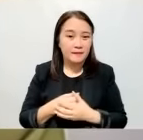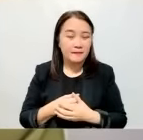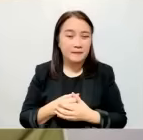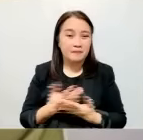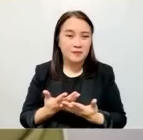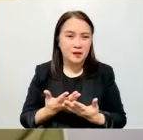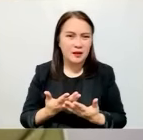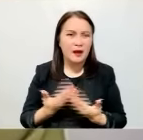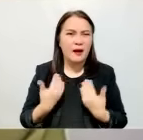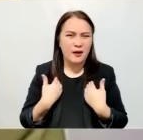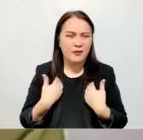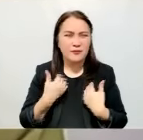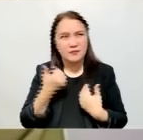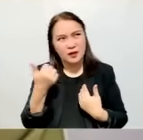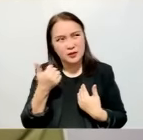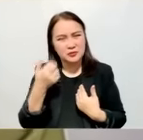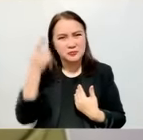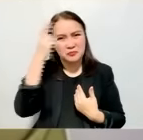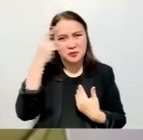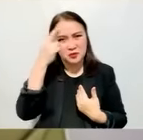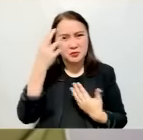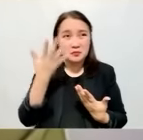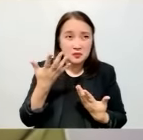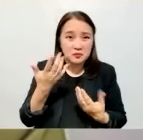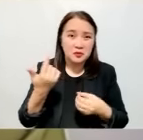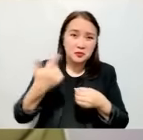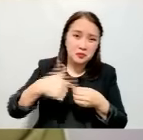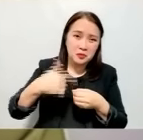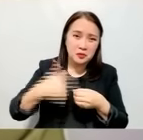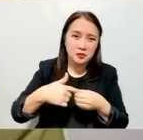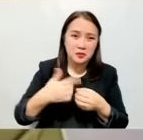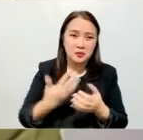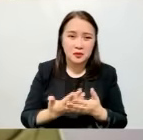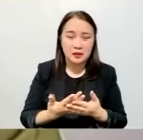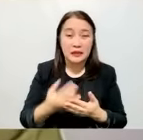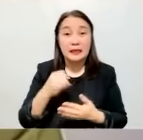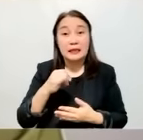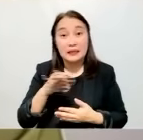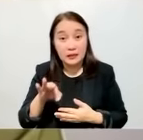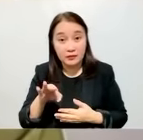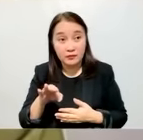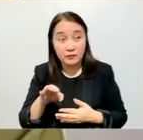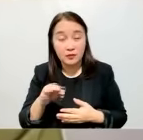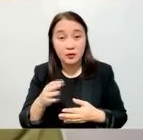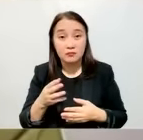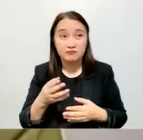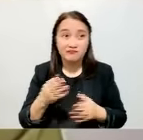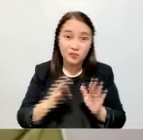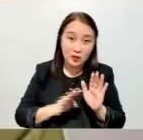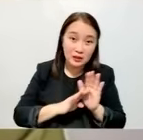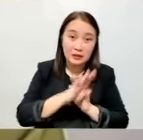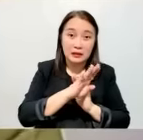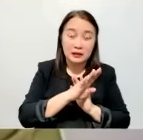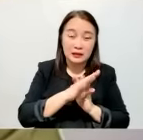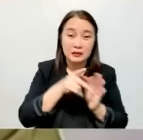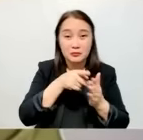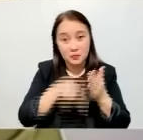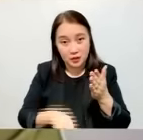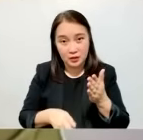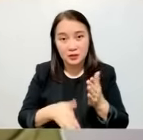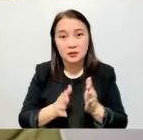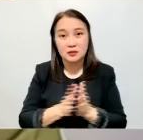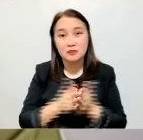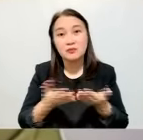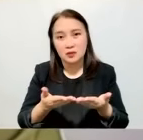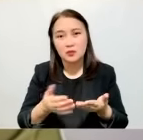contributory factor din like yung fuel na kapag tumataas, may epekto talaga ito sa presyo ng mga bilihin. At isa itong